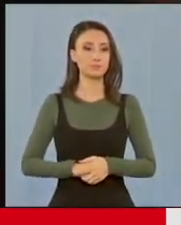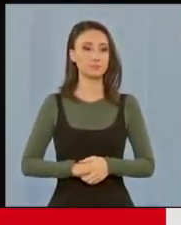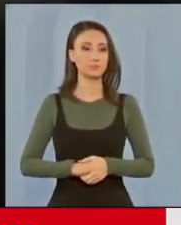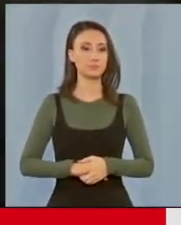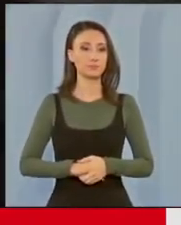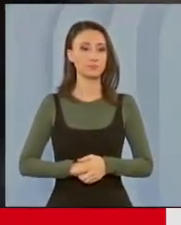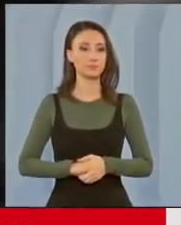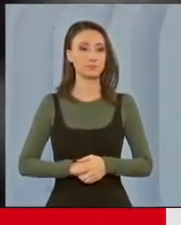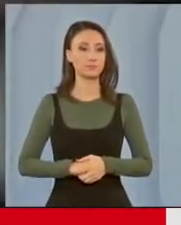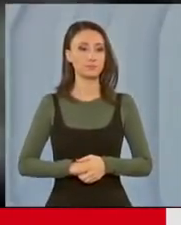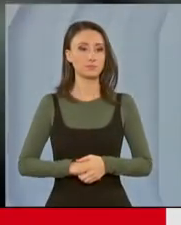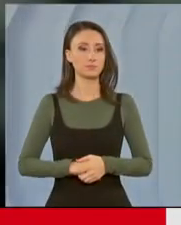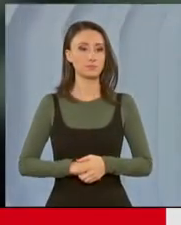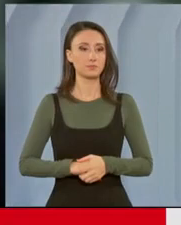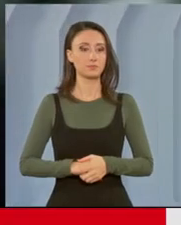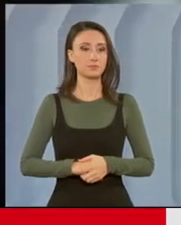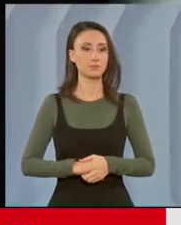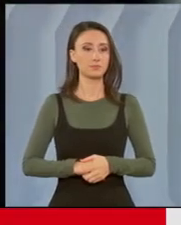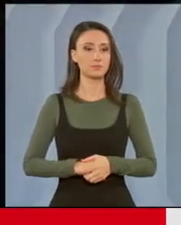spital mașina